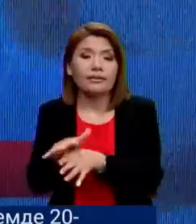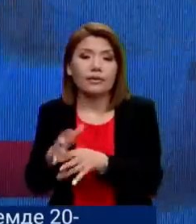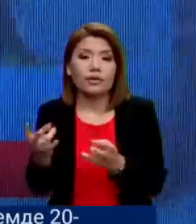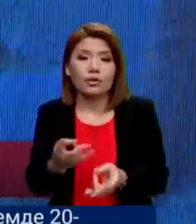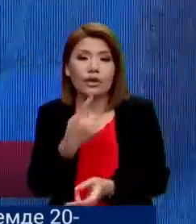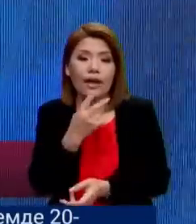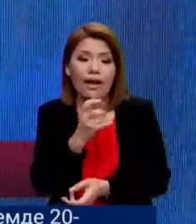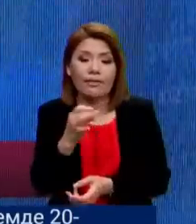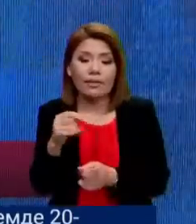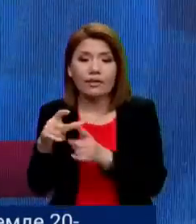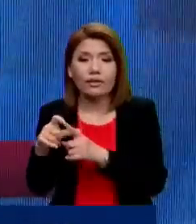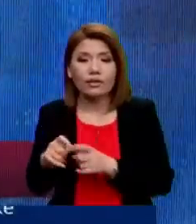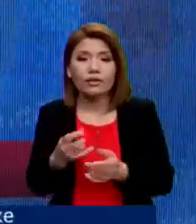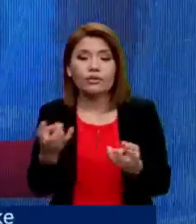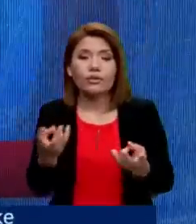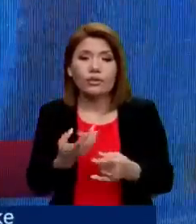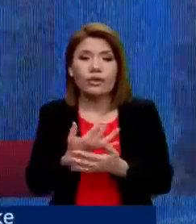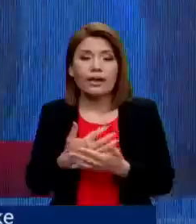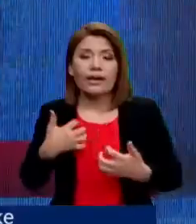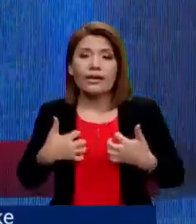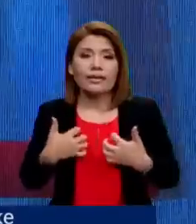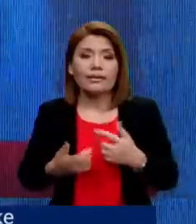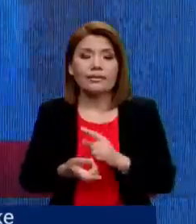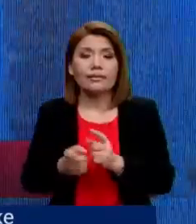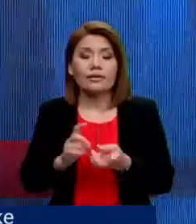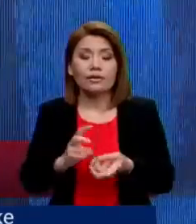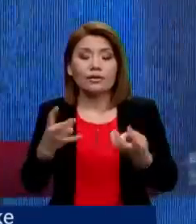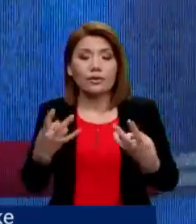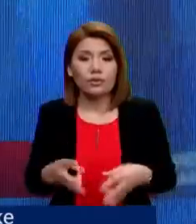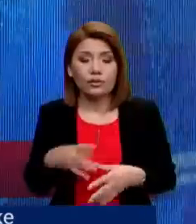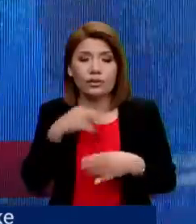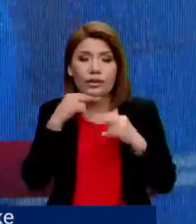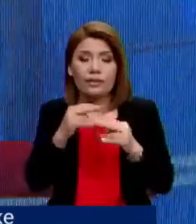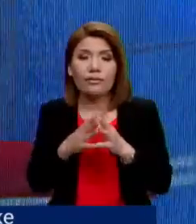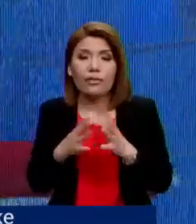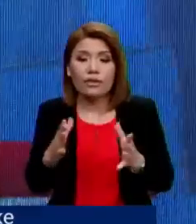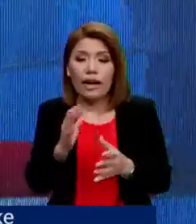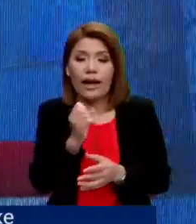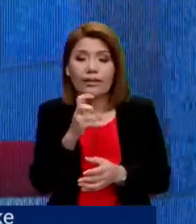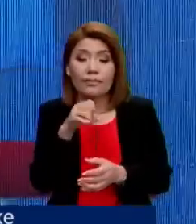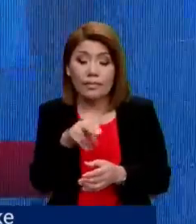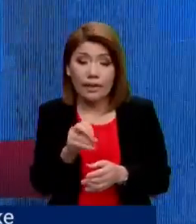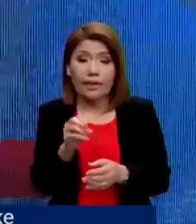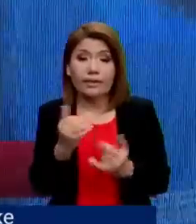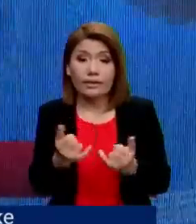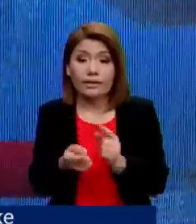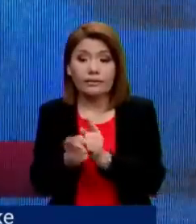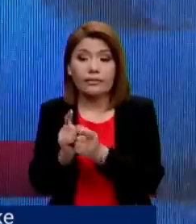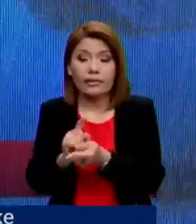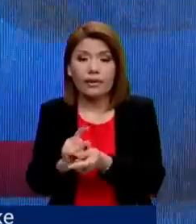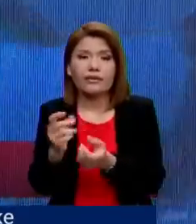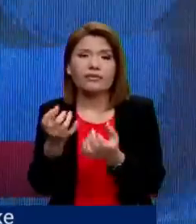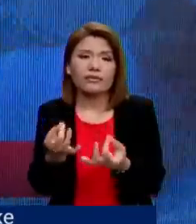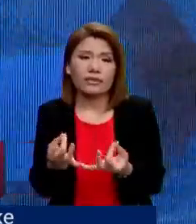әліпбиін латын графикасына көшіруді асығыстық танытпау қажеттігін баса айтты президент. Яки әліпбидің қазіргі нұсқасы әлі де